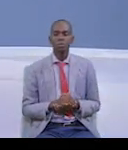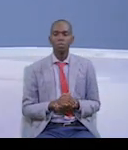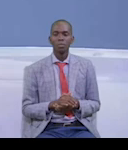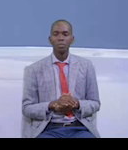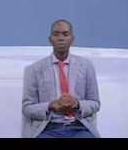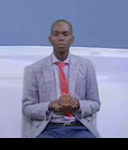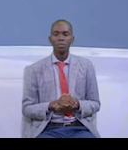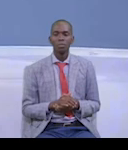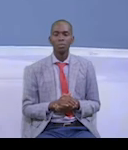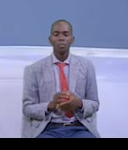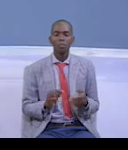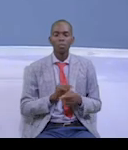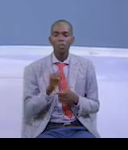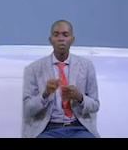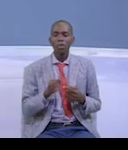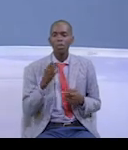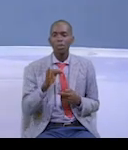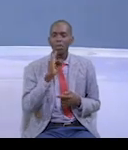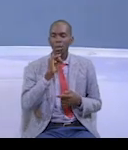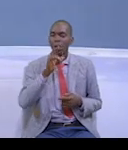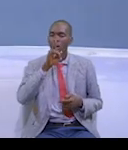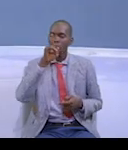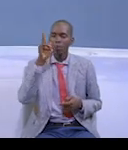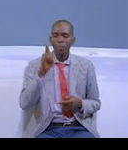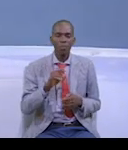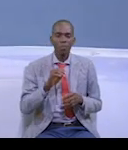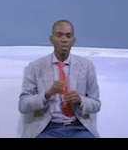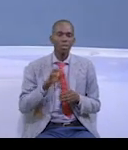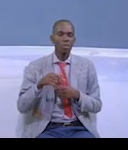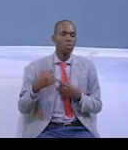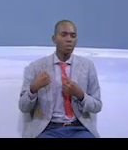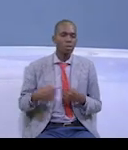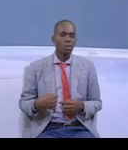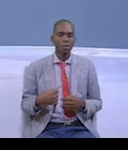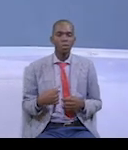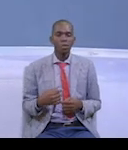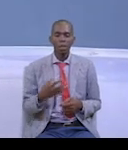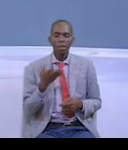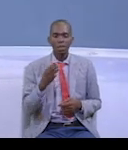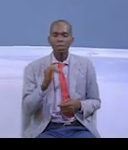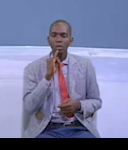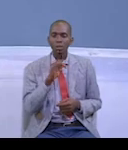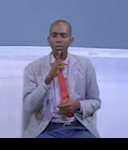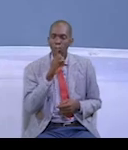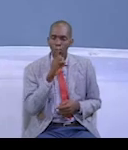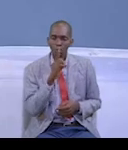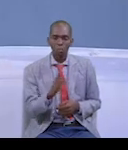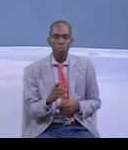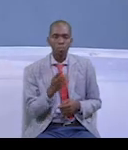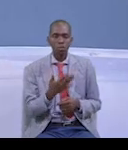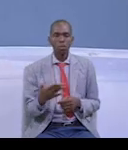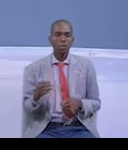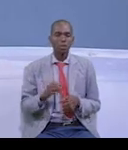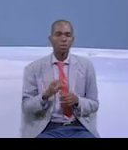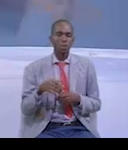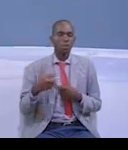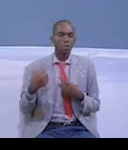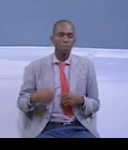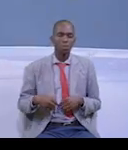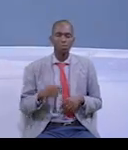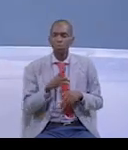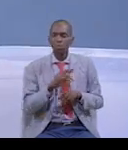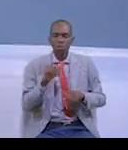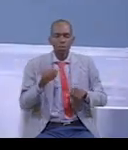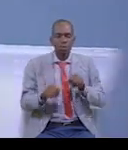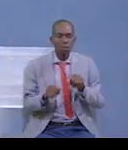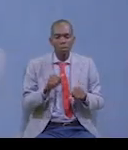చేస్తారు. What is the assurance in your heart? నీ హృదయములో నిశ్చయత ఏంటి? The certainty in your heart. నీ హృదయములో యుక్తి ఏమిటి? The truthfulness in